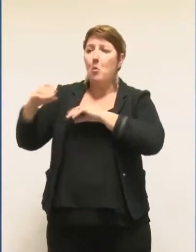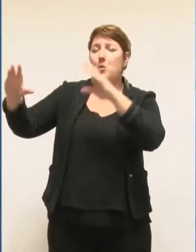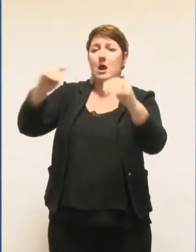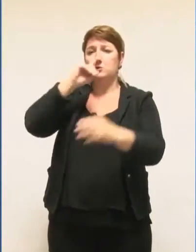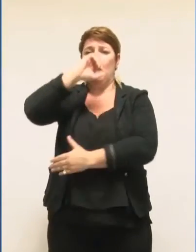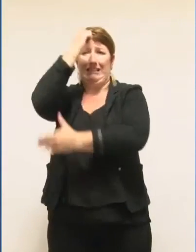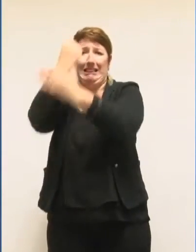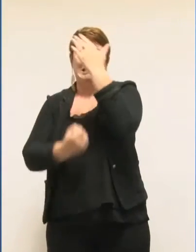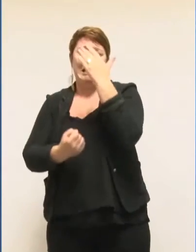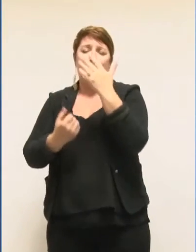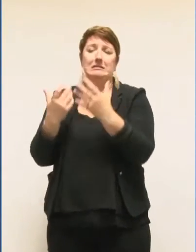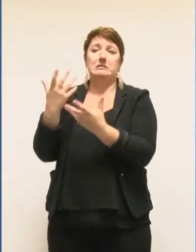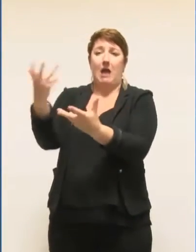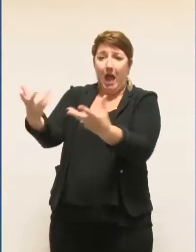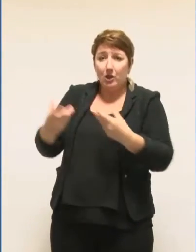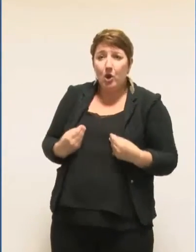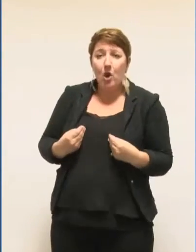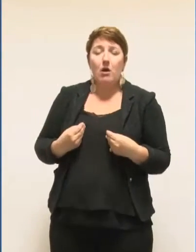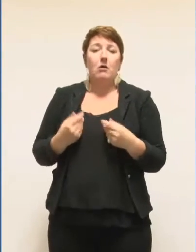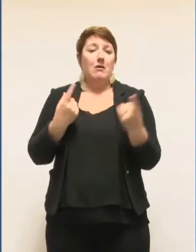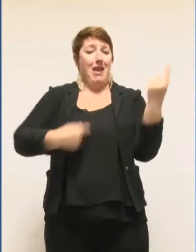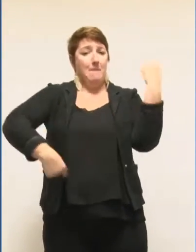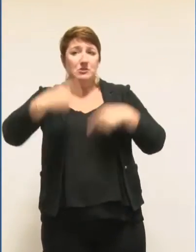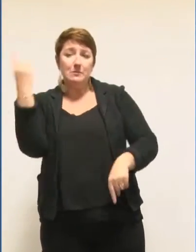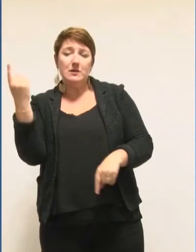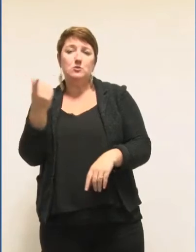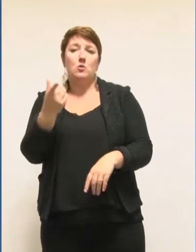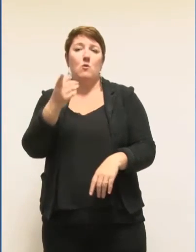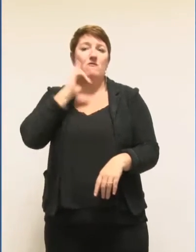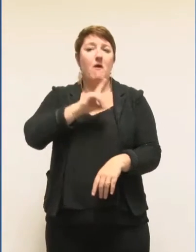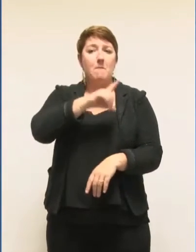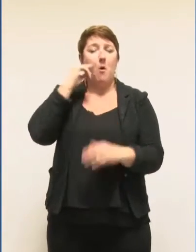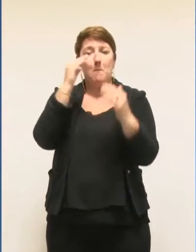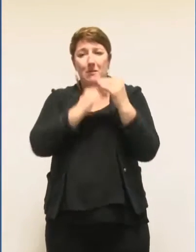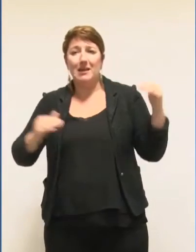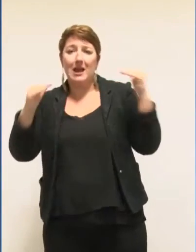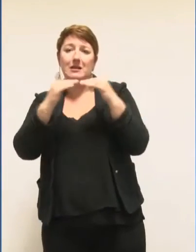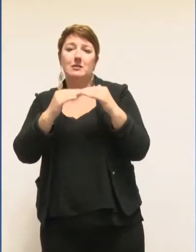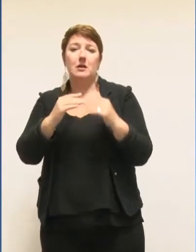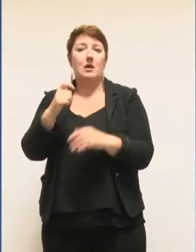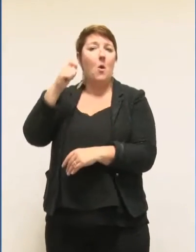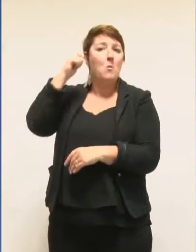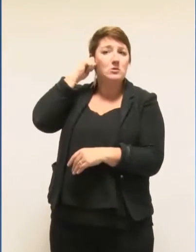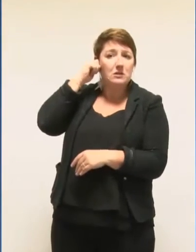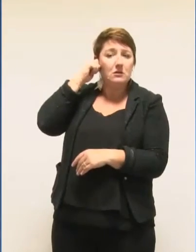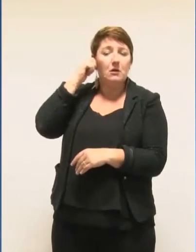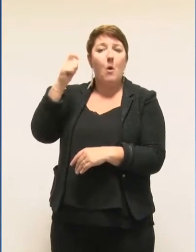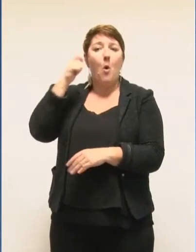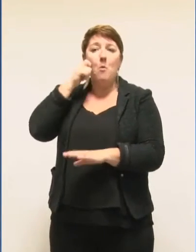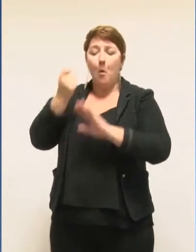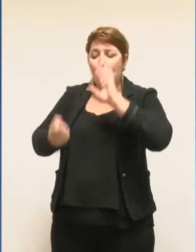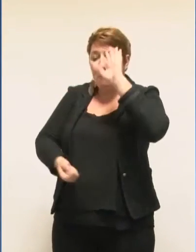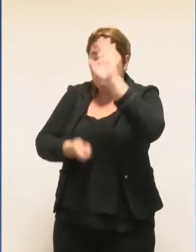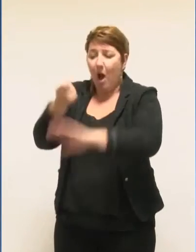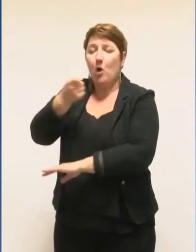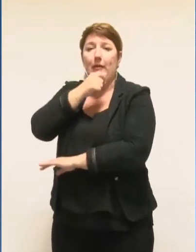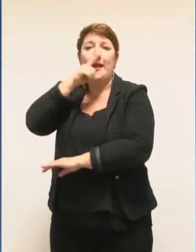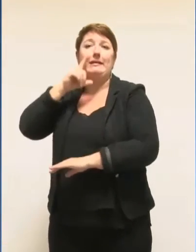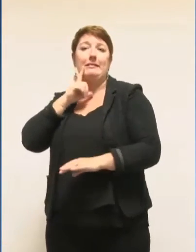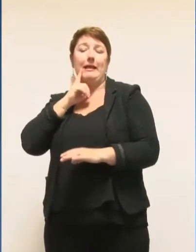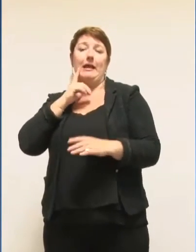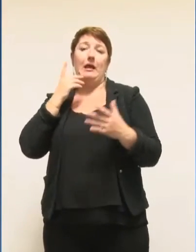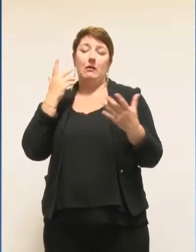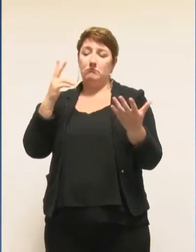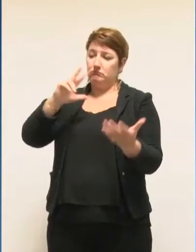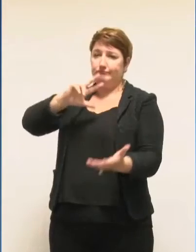d'émancipation, d'égalité femmes-hommes, de reconnaissance dans le droit comme dans les faits de l'homosexualité et de l'homoparentalité. Toutes ces